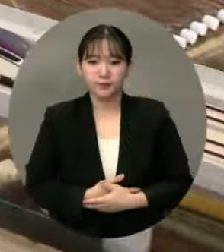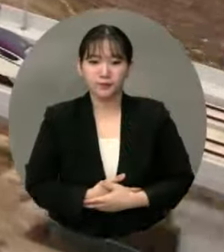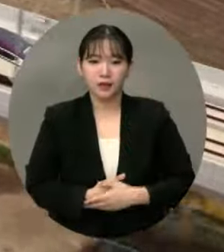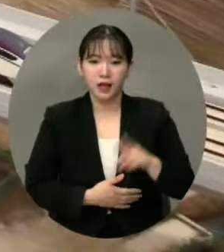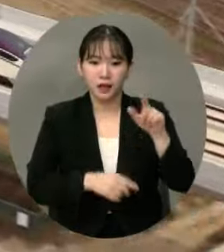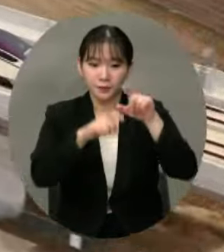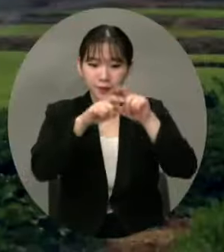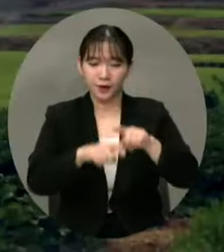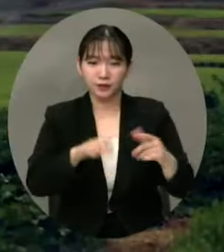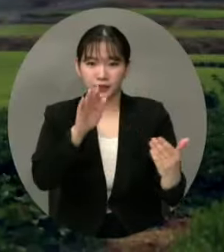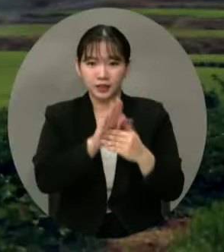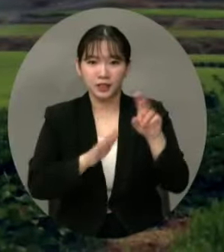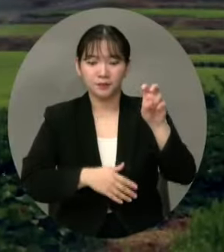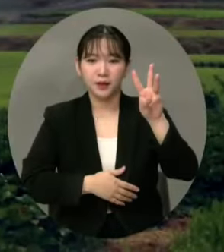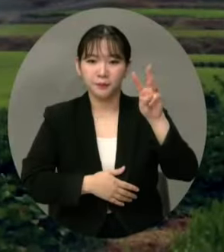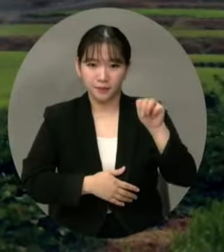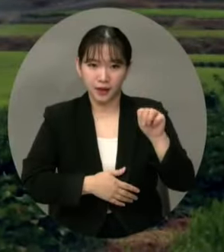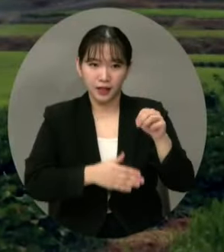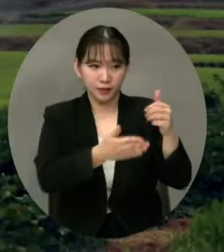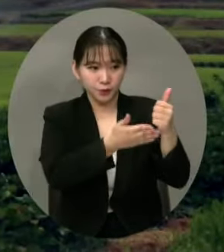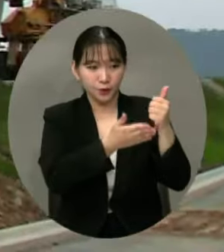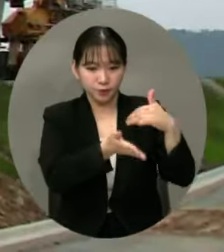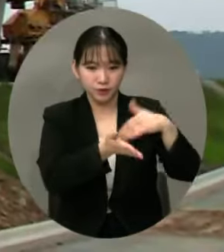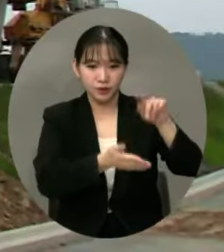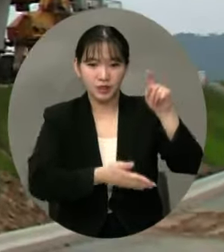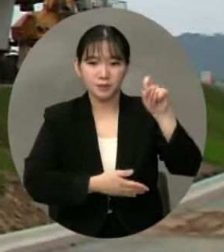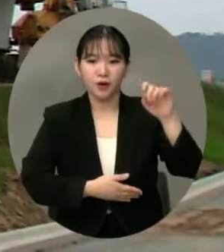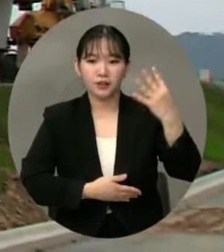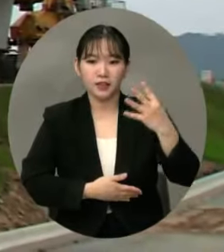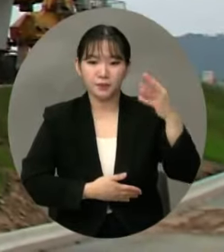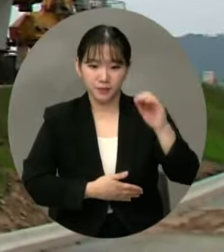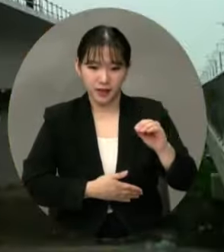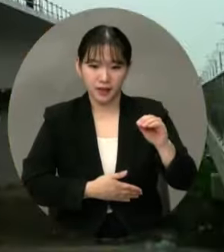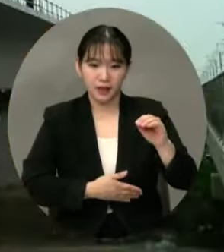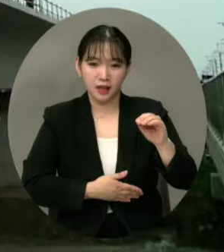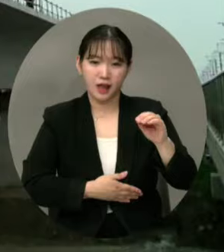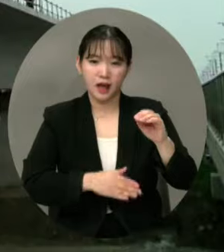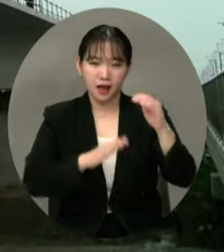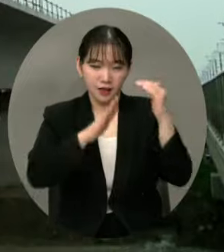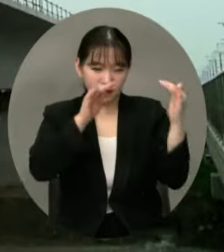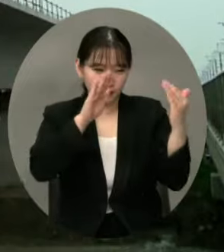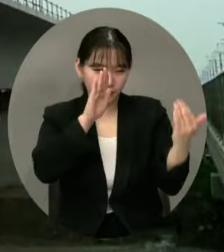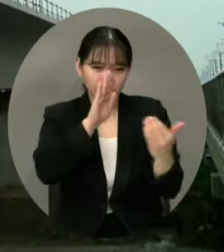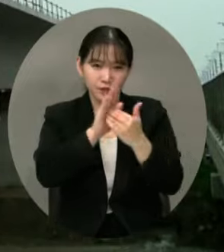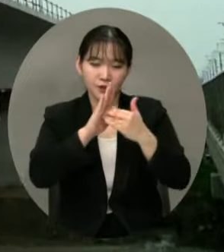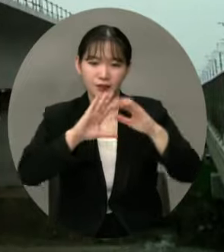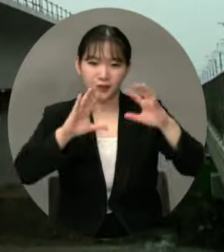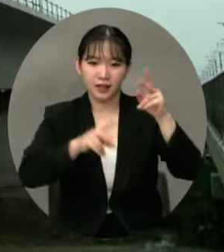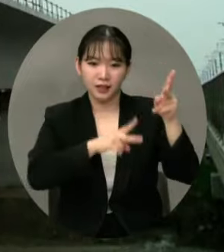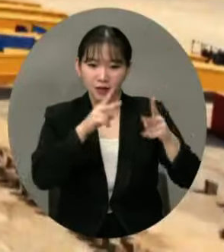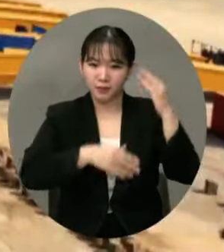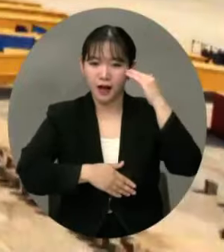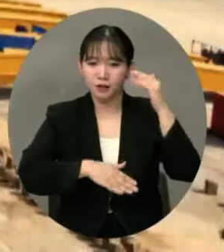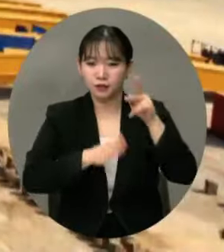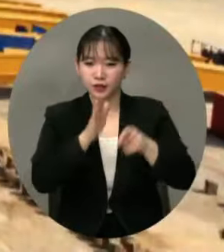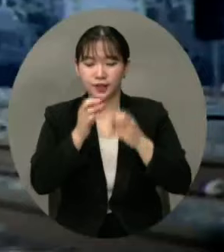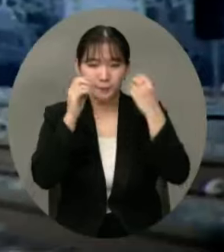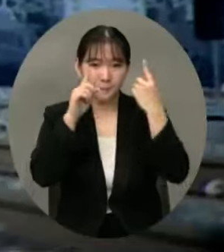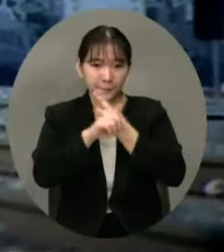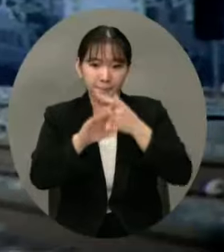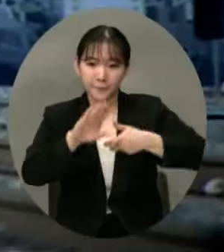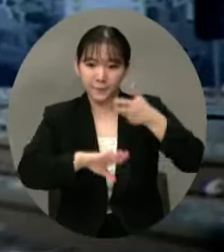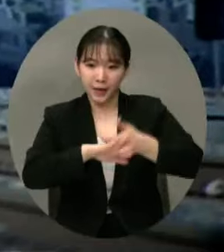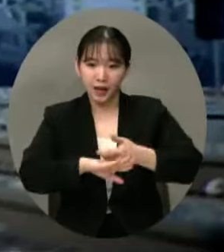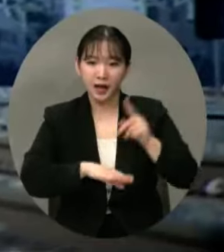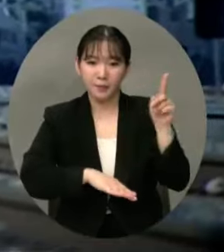하루 평균 최대 23만 명, 누적 이용객 10억 4천만 명, 당군 이래 최대 국책 사업이자 우리나라 철도의 혁신이라고 불리는 이것,